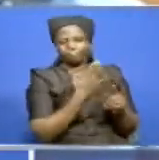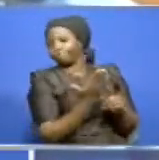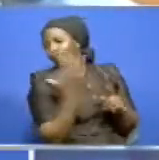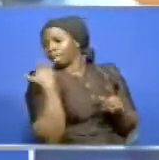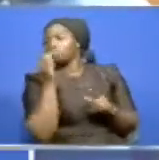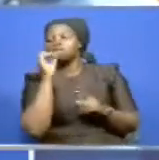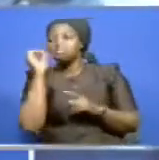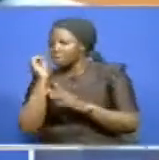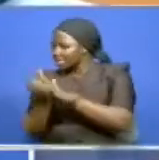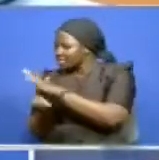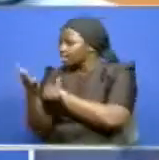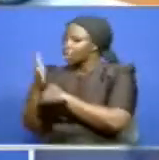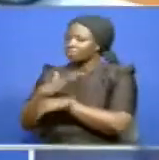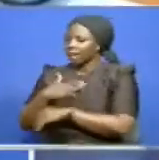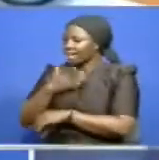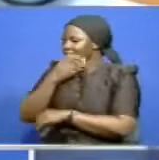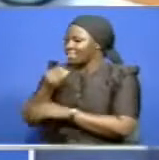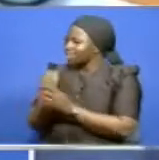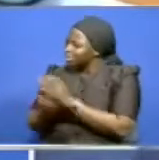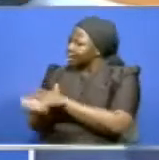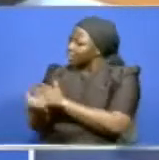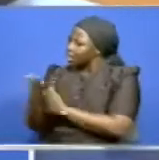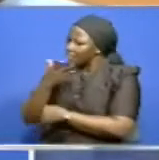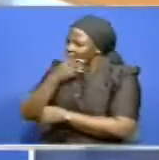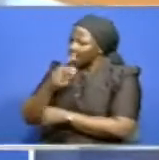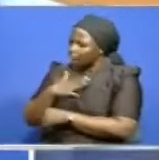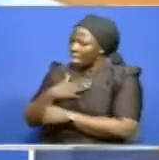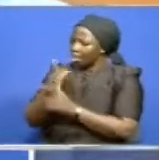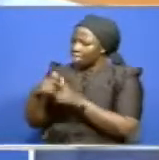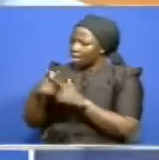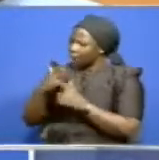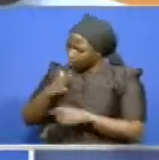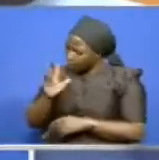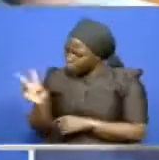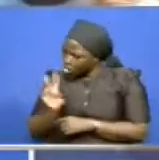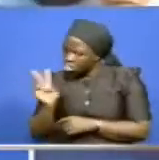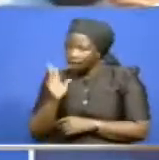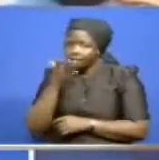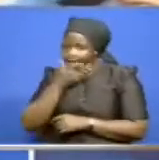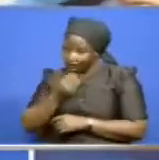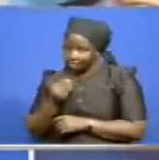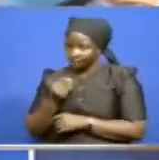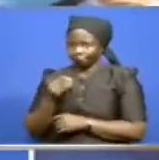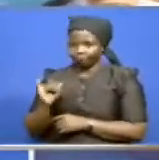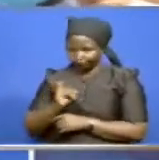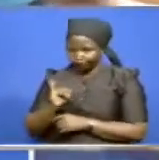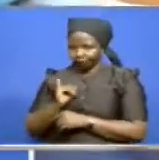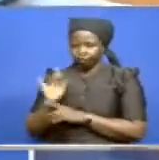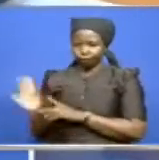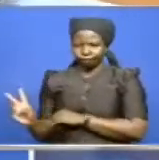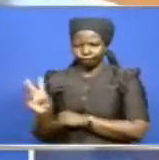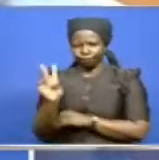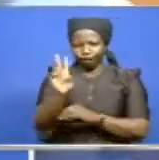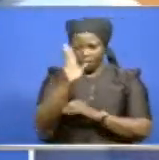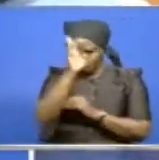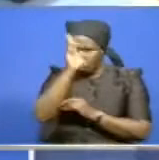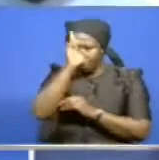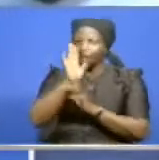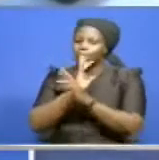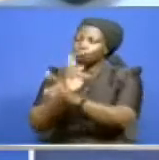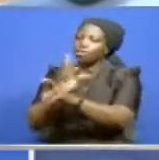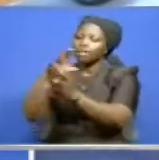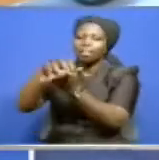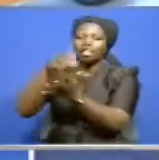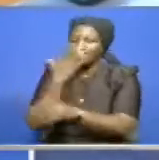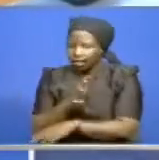babangu nikamweleza. So ikabidi ni take action. Tukaenda mimi na babangu polisi tukaripoti hiyo case. Tulipofika